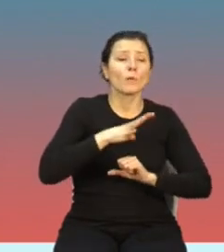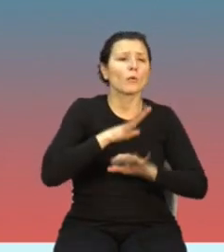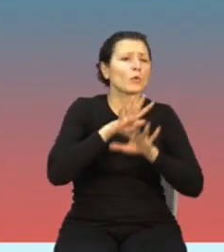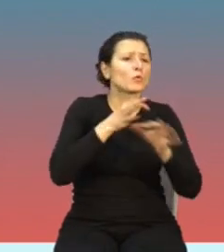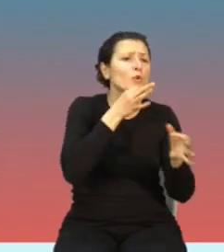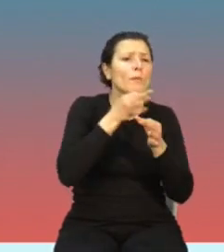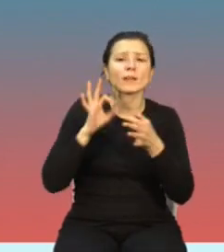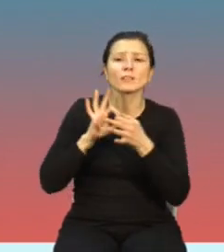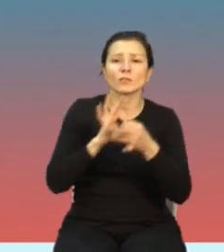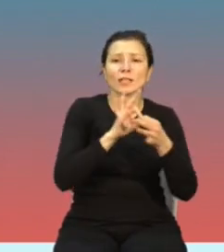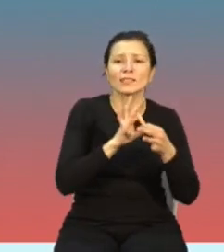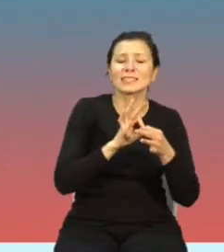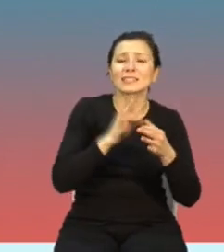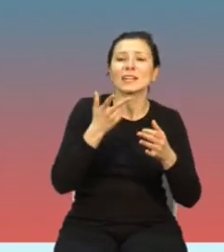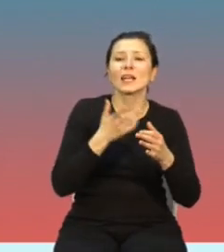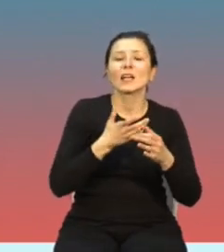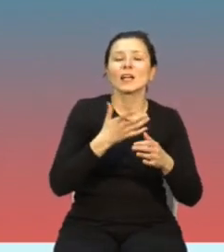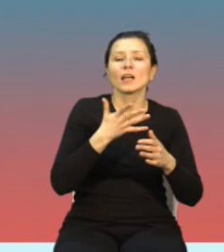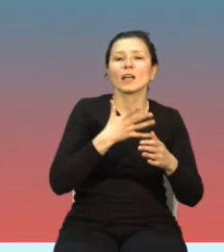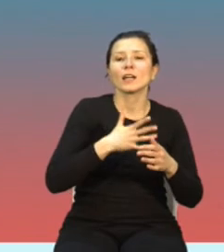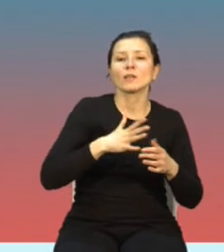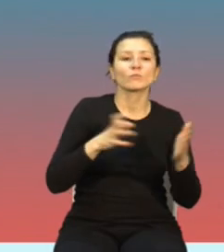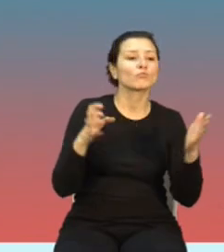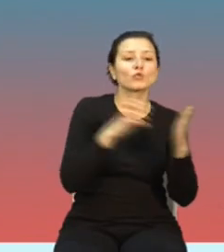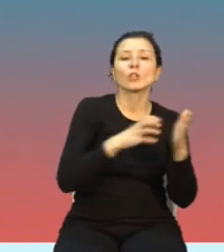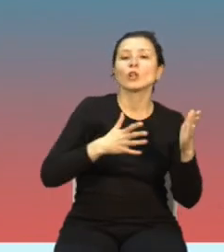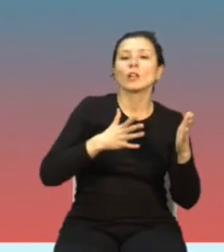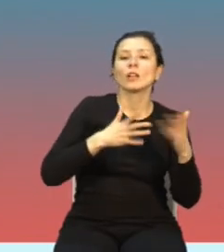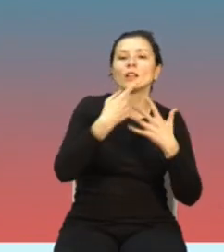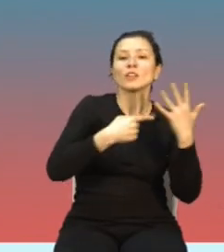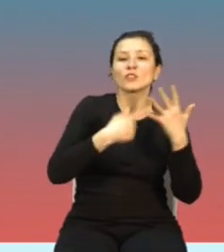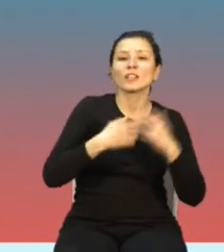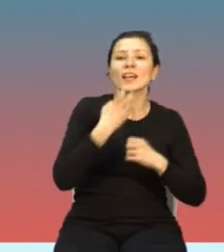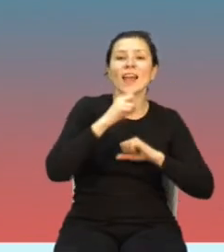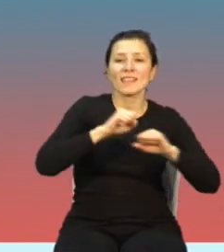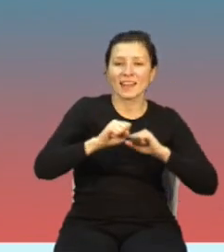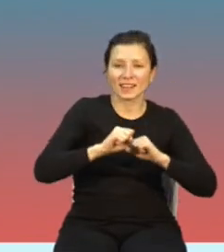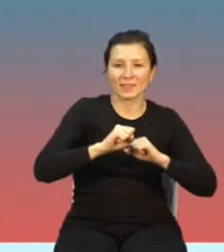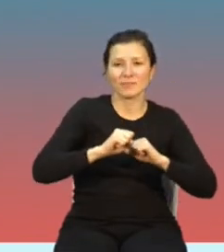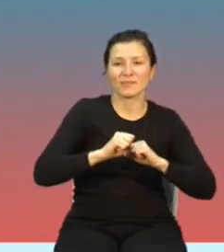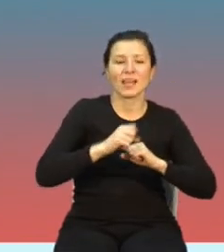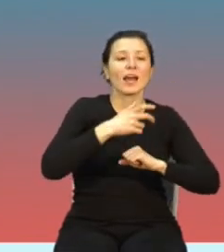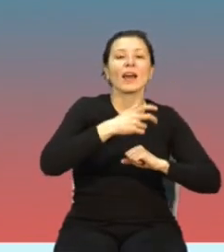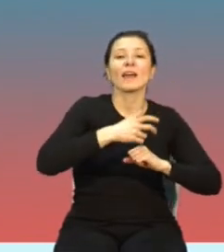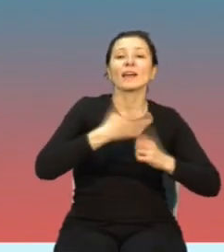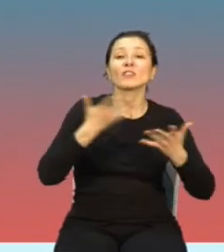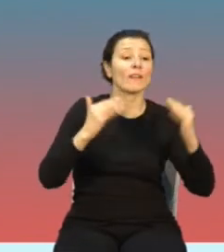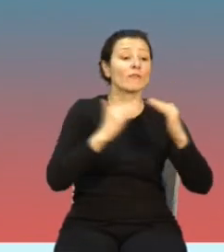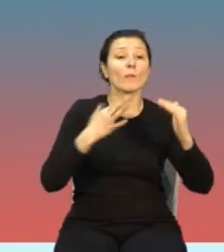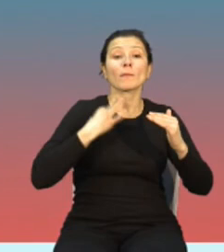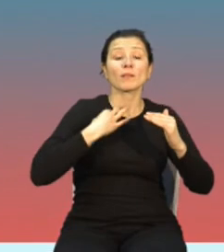liczników instalowanych energii elektrycznej instalowanych w domach prywatnych w Norwegii. Te liczniki